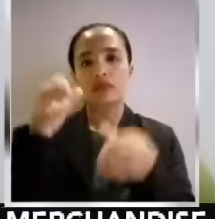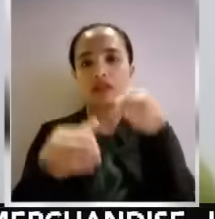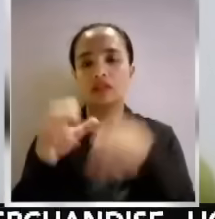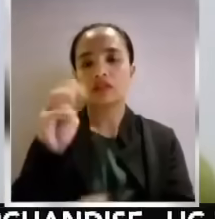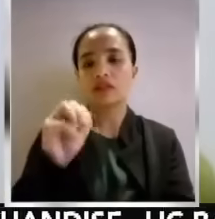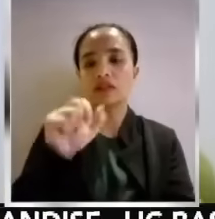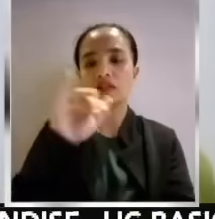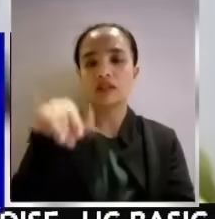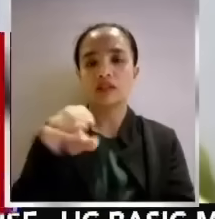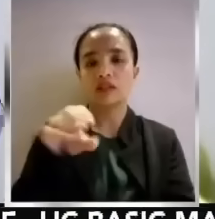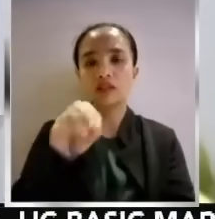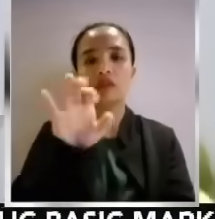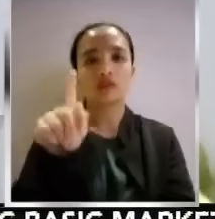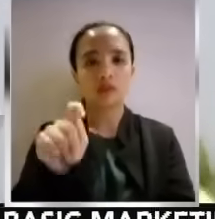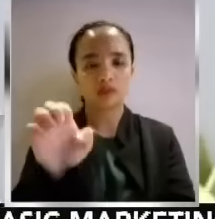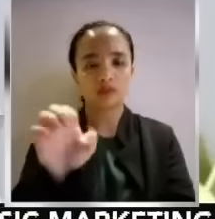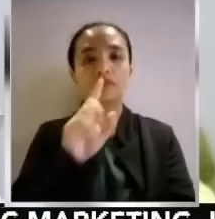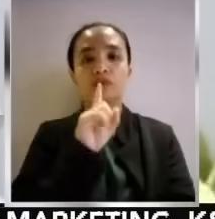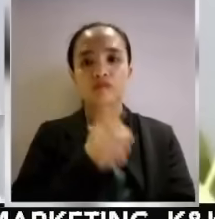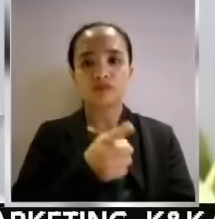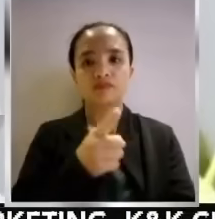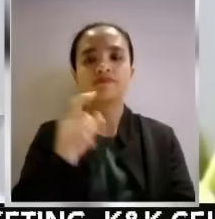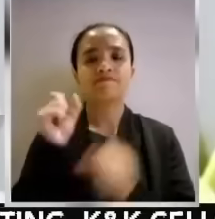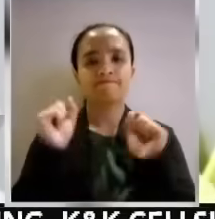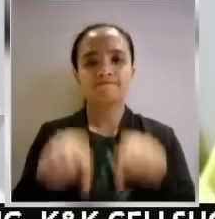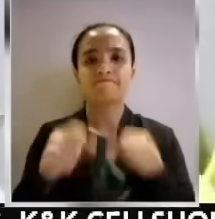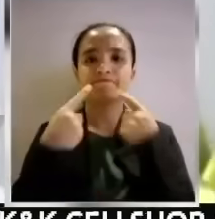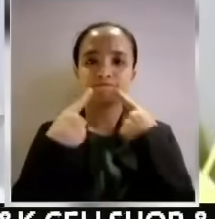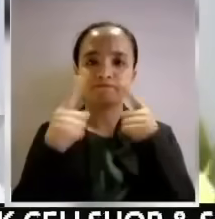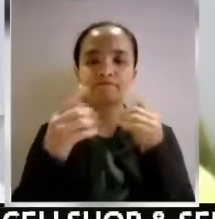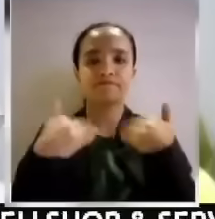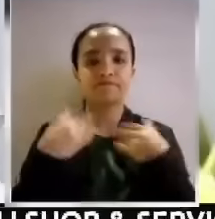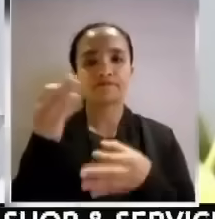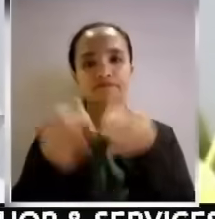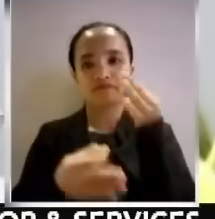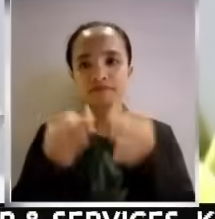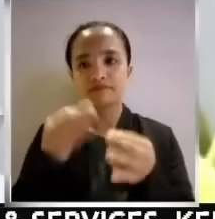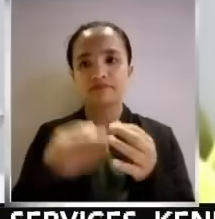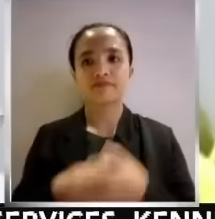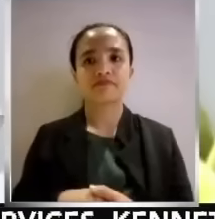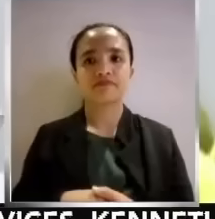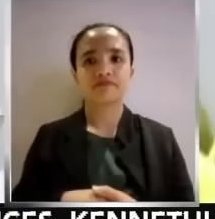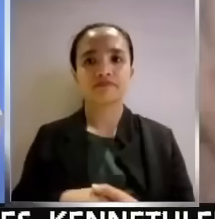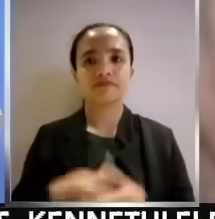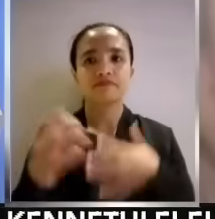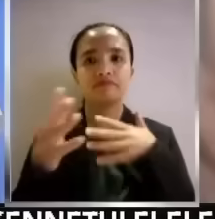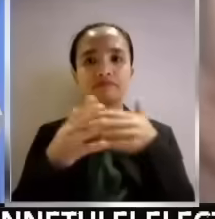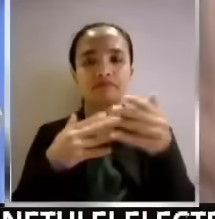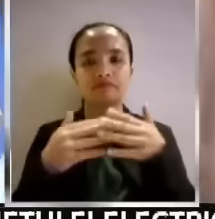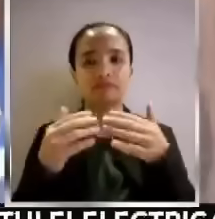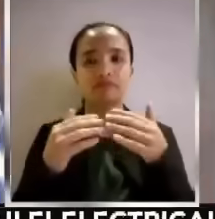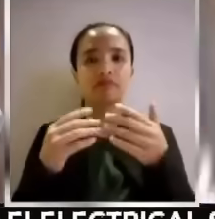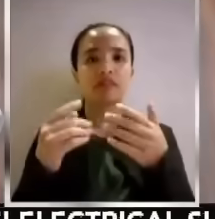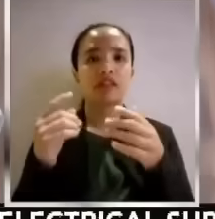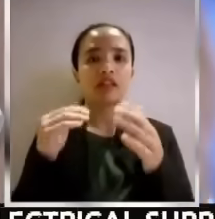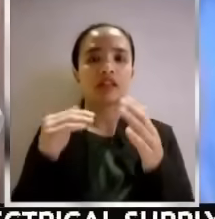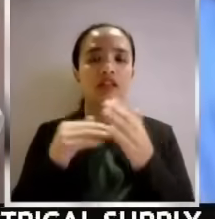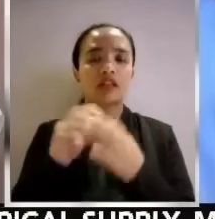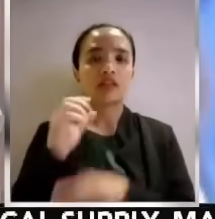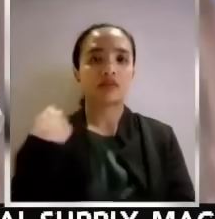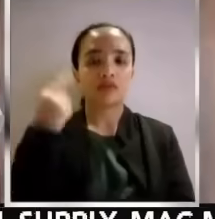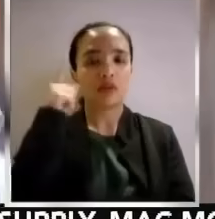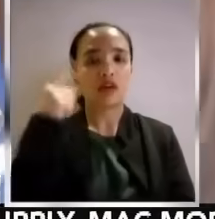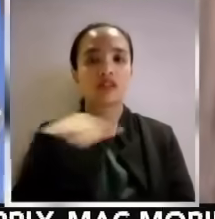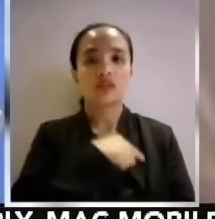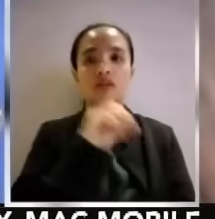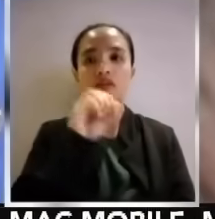siguraduhin makakamit natin ng hustisya sa sino mang gumawa ng krimen laban sa ating mga OFW. Ayon sa OWA, nagpakita rin